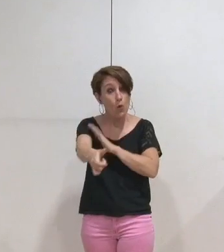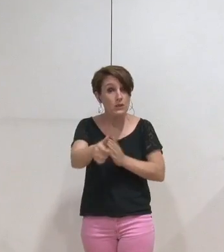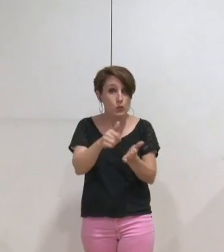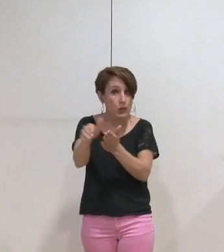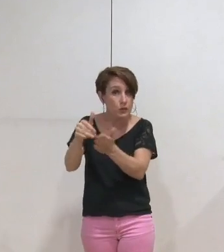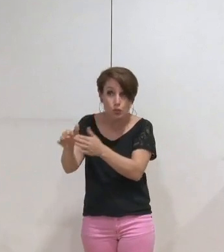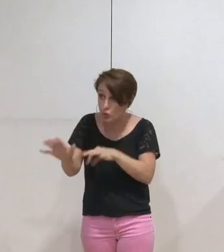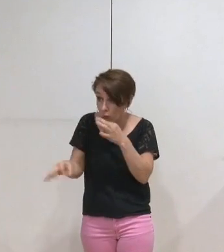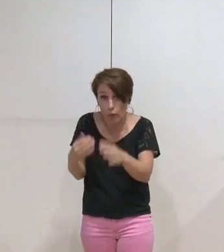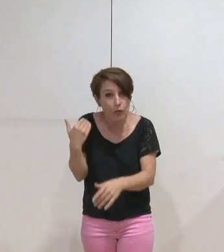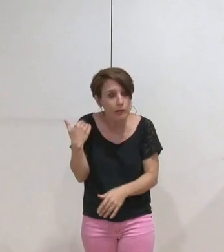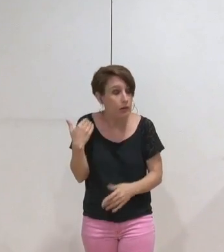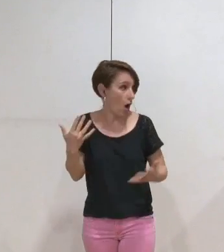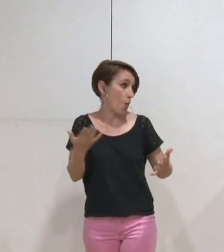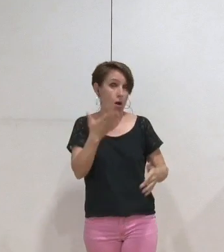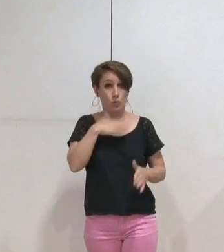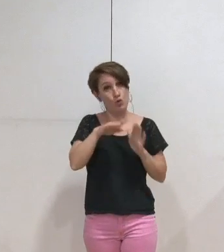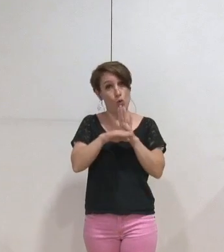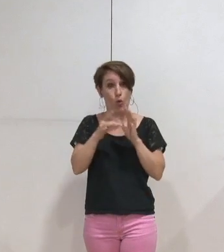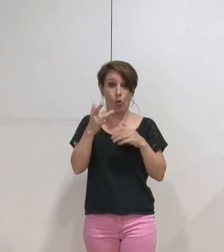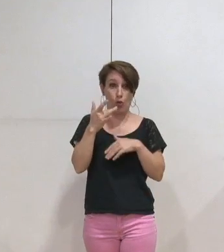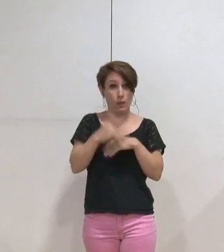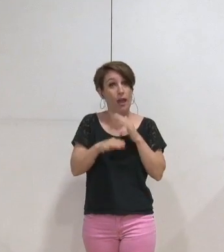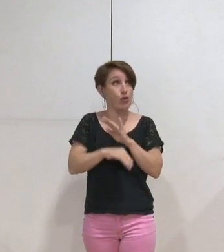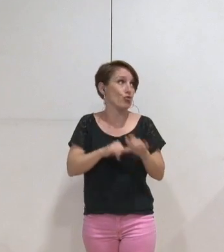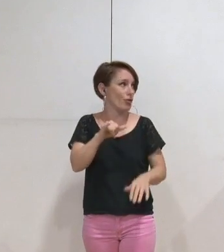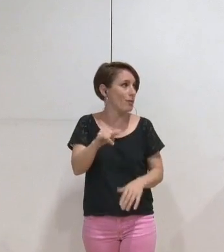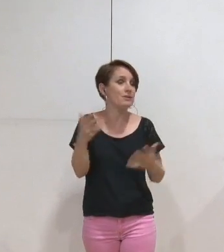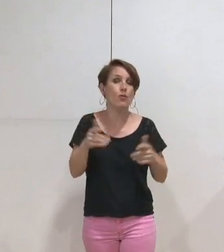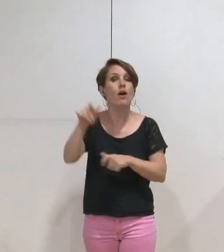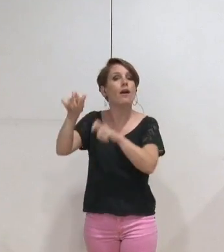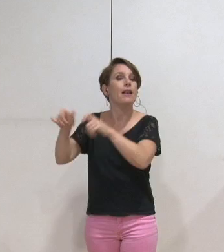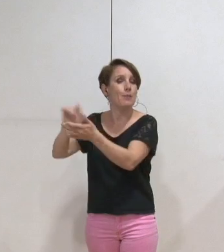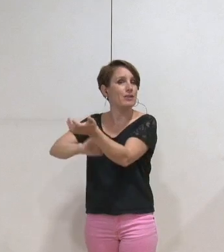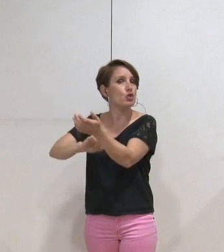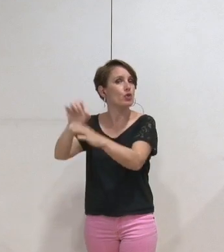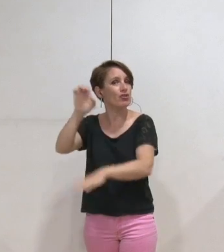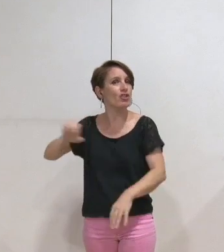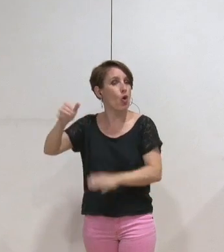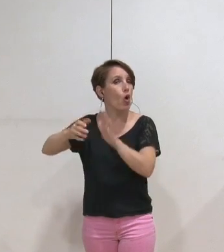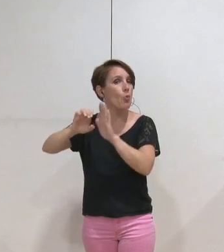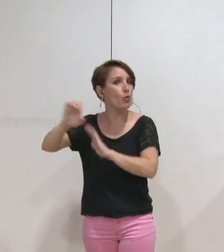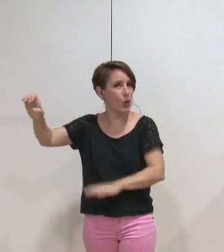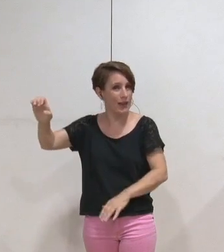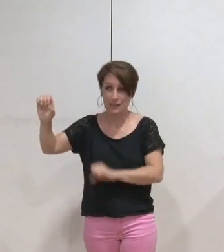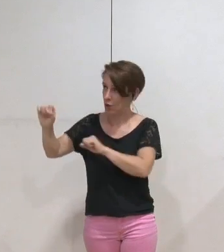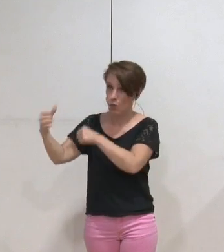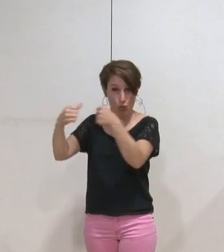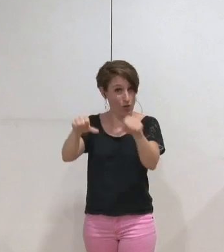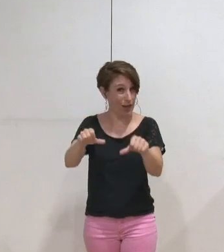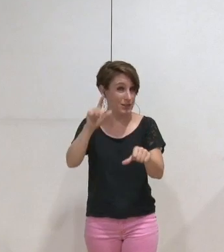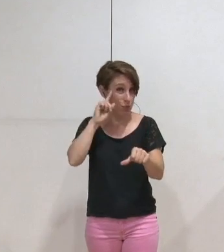jamais une question se pose ces gens originaires de l'Europe de l'Est peuvent rester chez nous s'ils le désirent Europe de Bruxelles